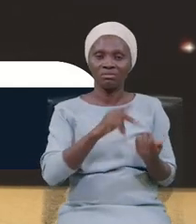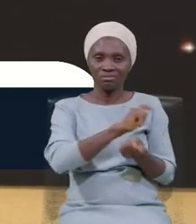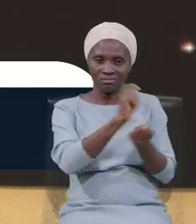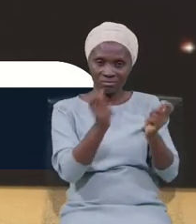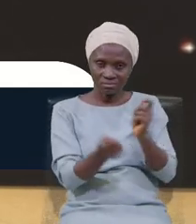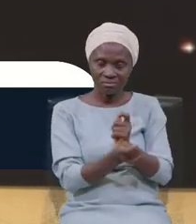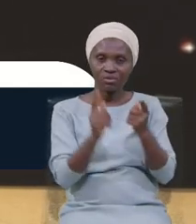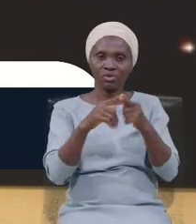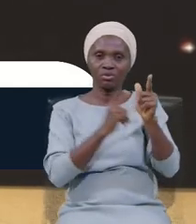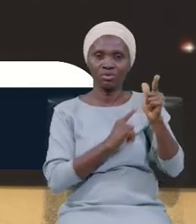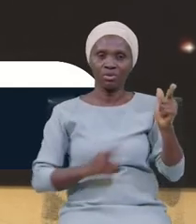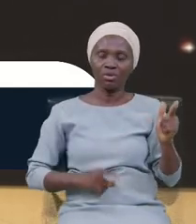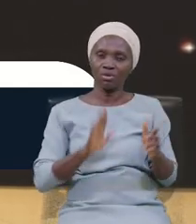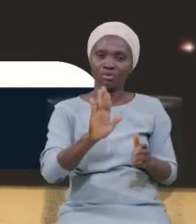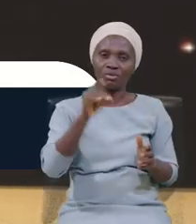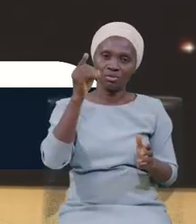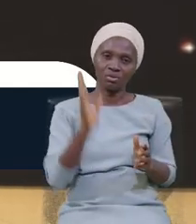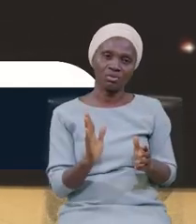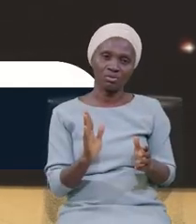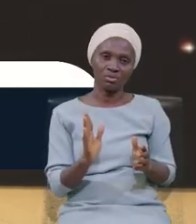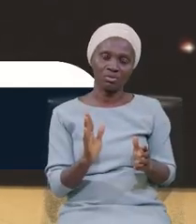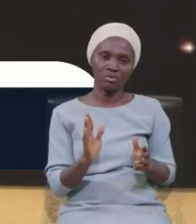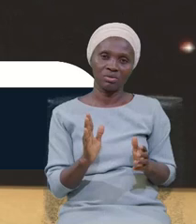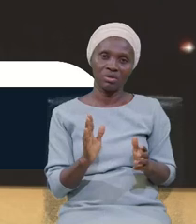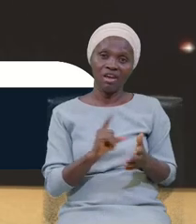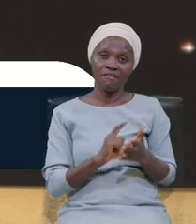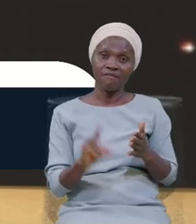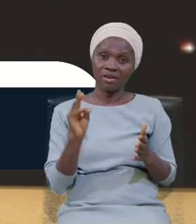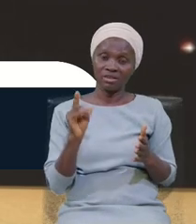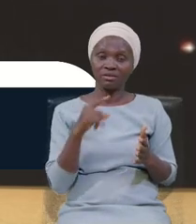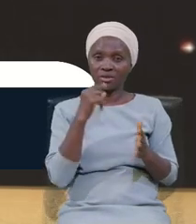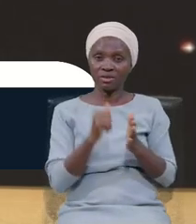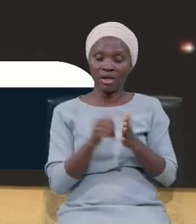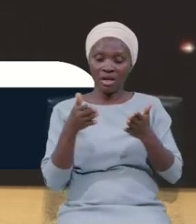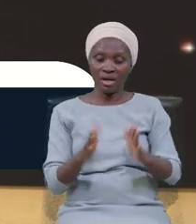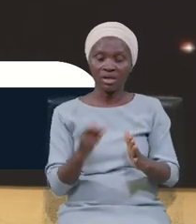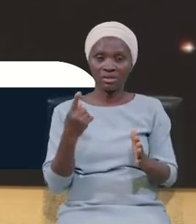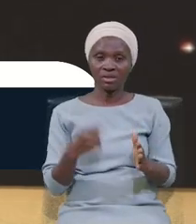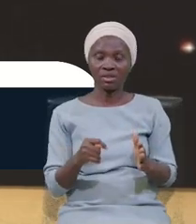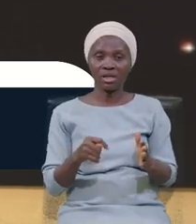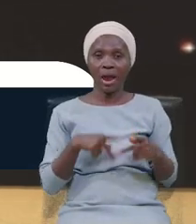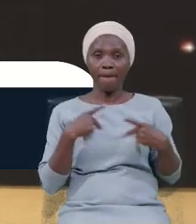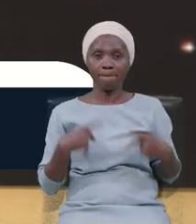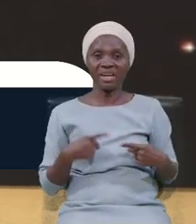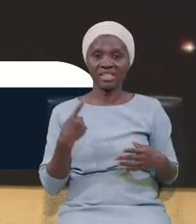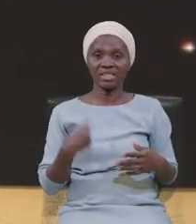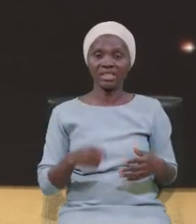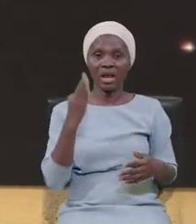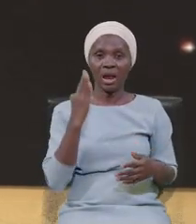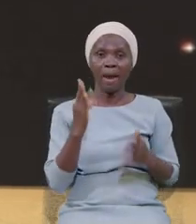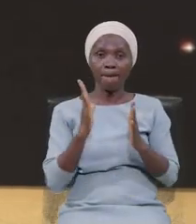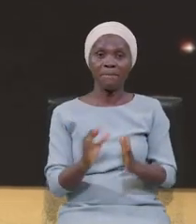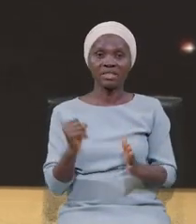l'Éternel, votre Dieu. » Allons au verset 17. « Quand le portique, les ministres du Seigneur